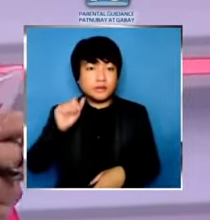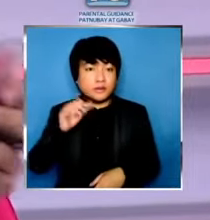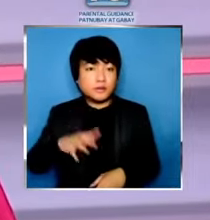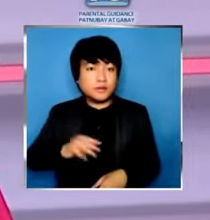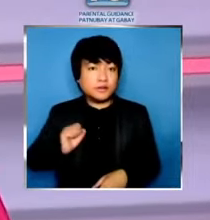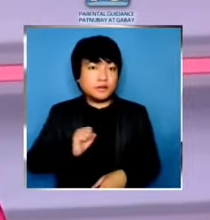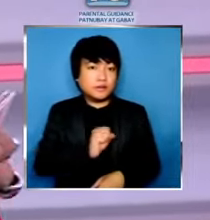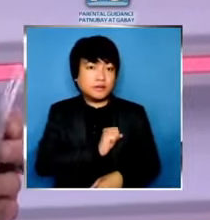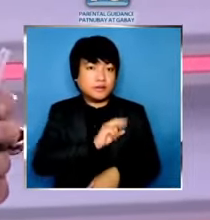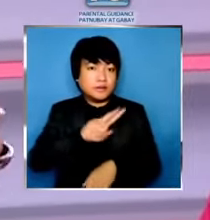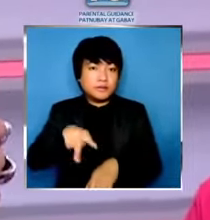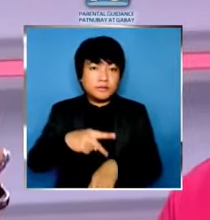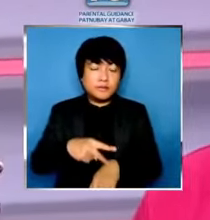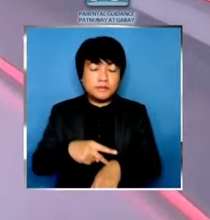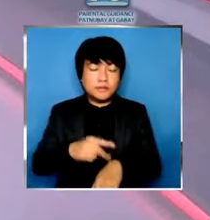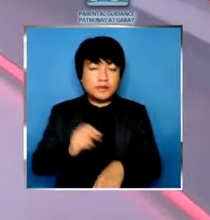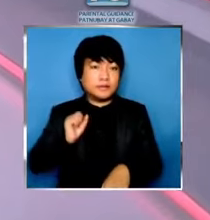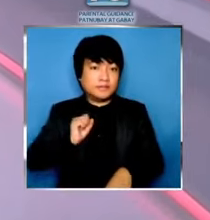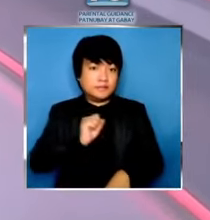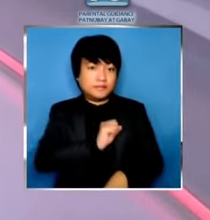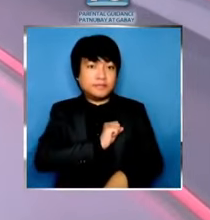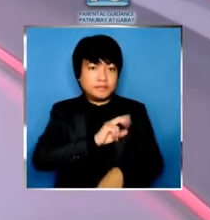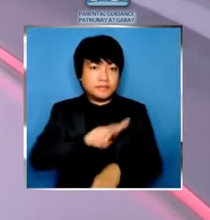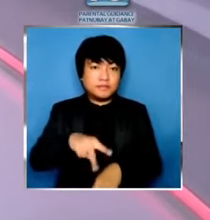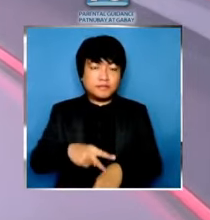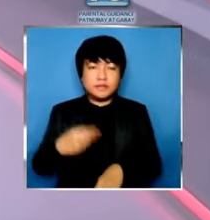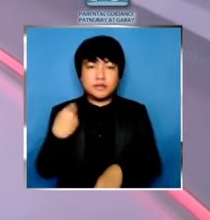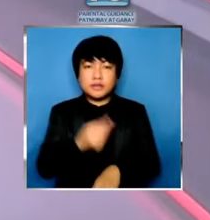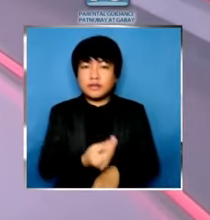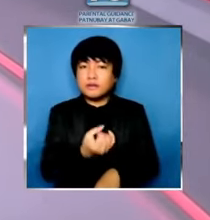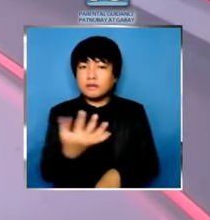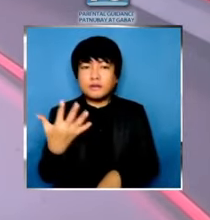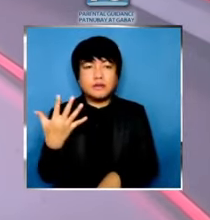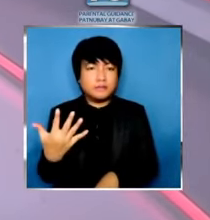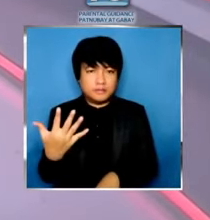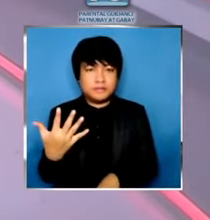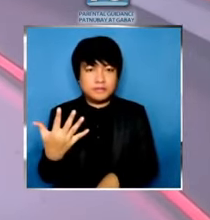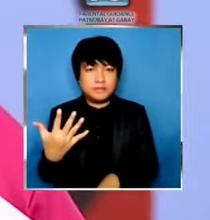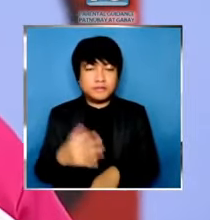Pilipinas, senador ha, magbigay ng 5.